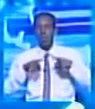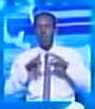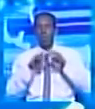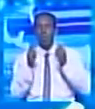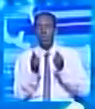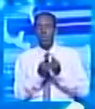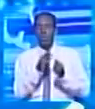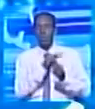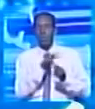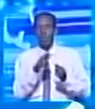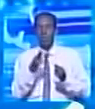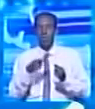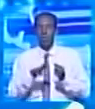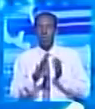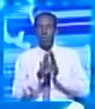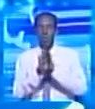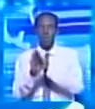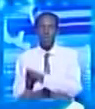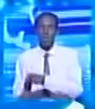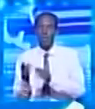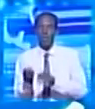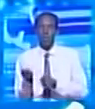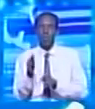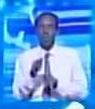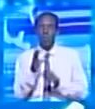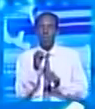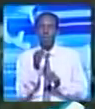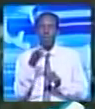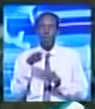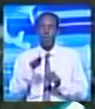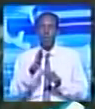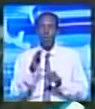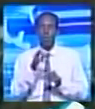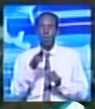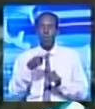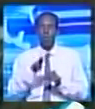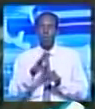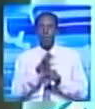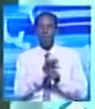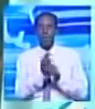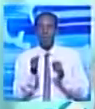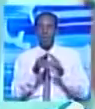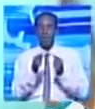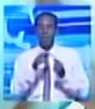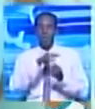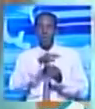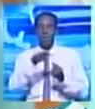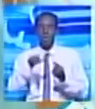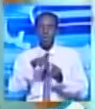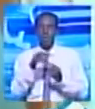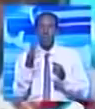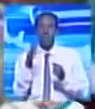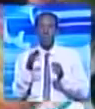la sienne. Je vous amène à Obak où la parlementaire donc, de la région